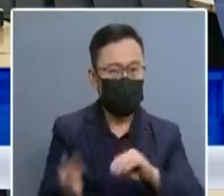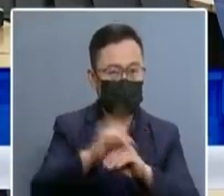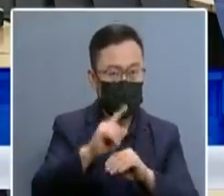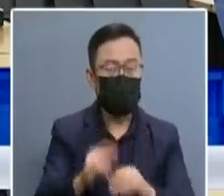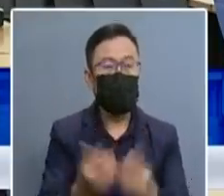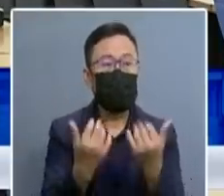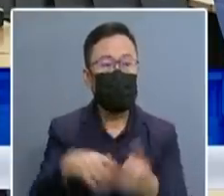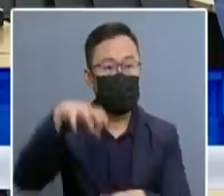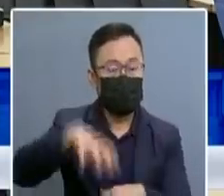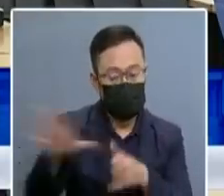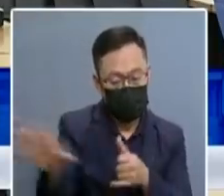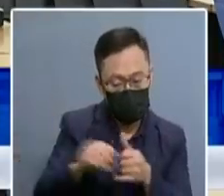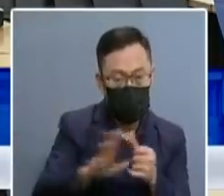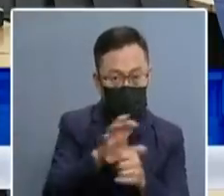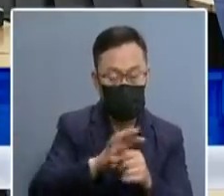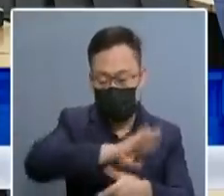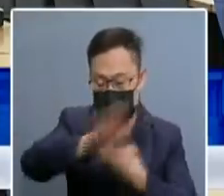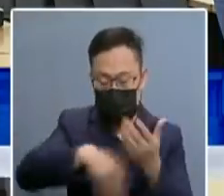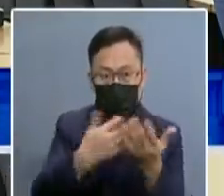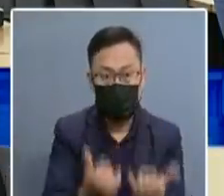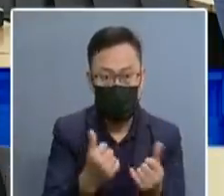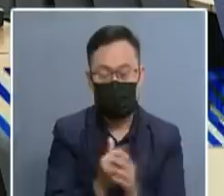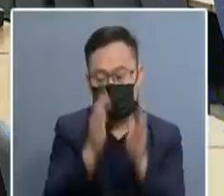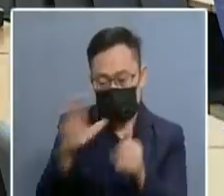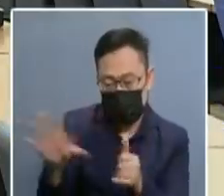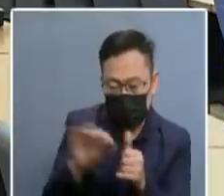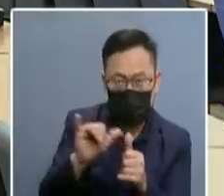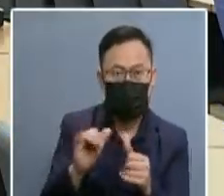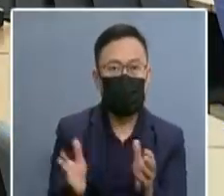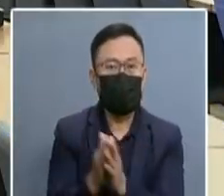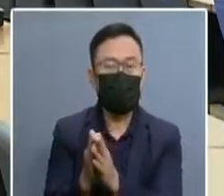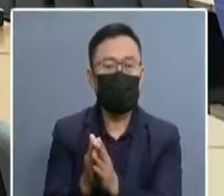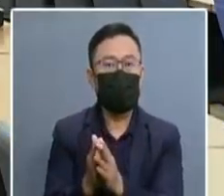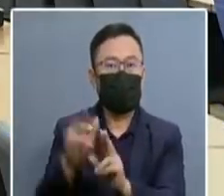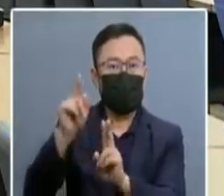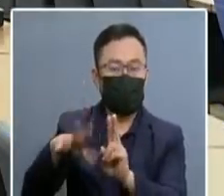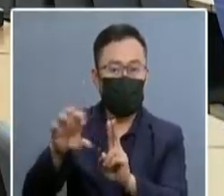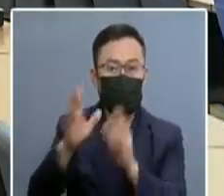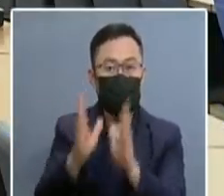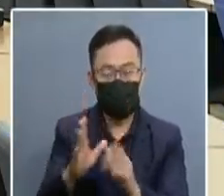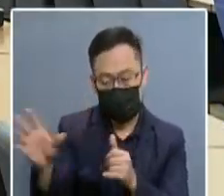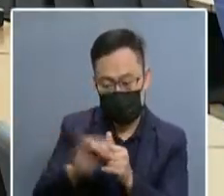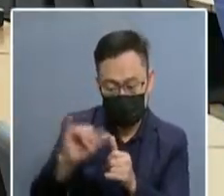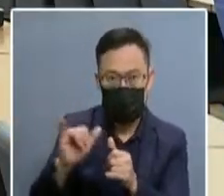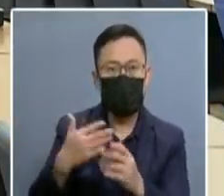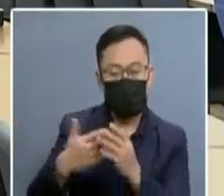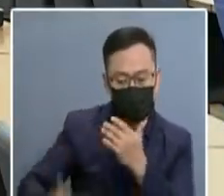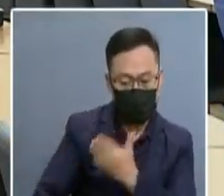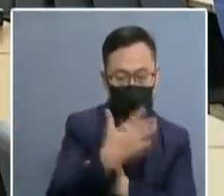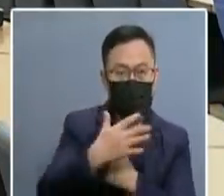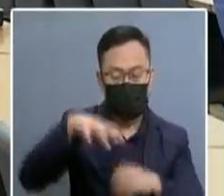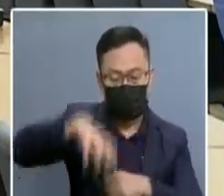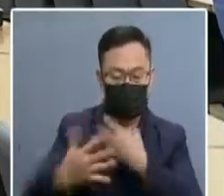นี้ผู้ติดเชื้อทั้งหมดรวมถึงคนที่ยังไม่ติดเชื้ออีกราว 2,500 คนนั้นจะกลายเป็นกลุ่มเสี่ยงสูงและมีโอกาสติดเชื้อได้ทั้งหมด